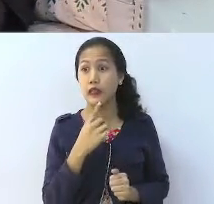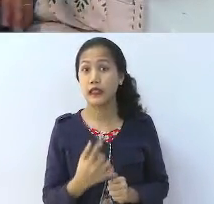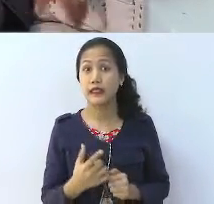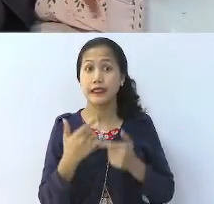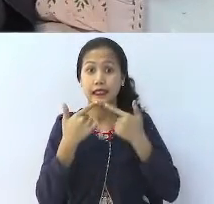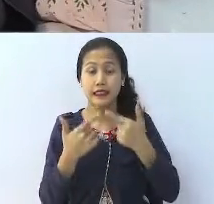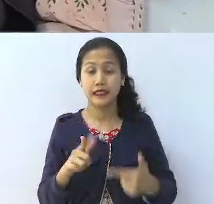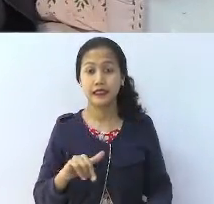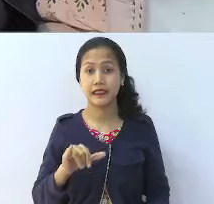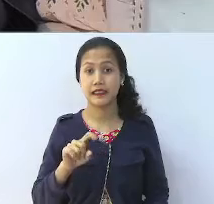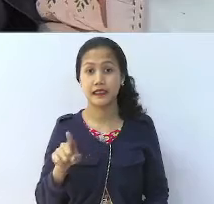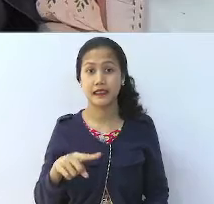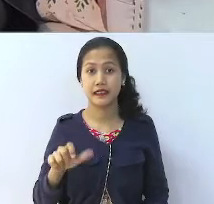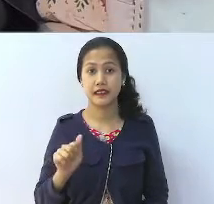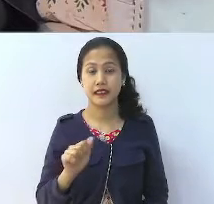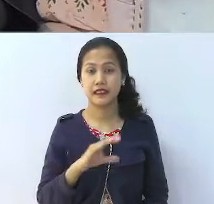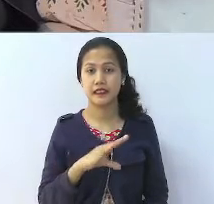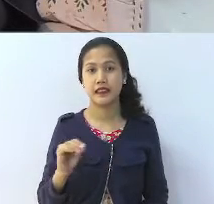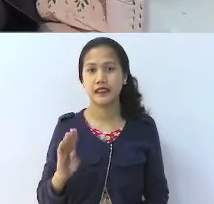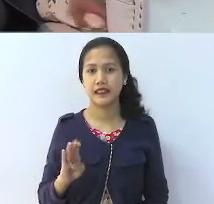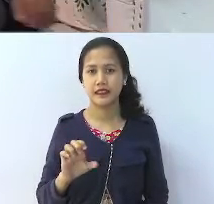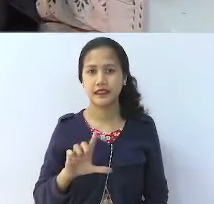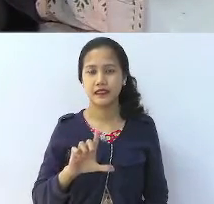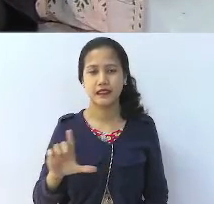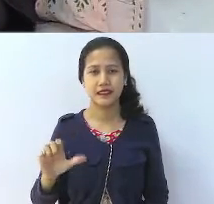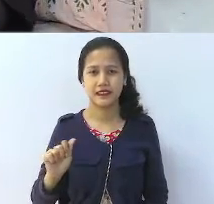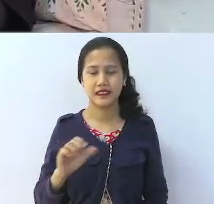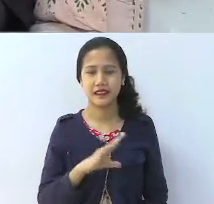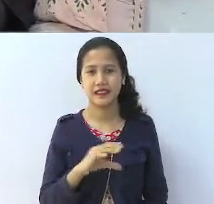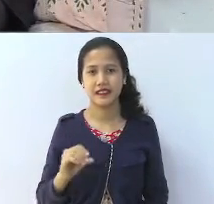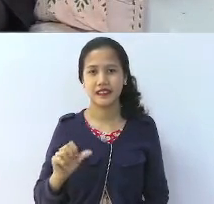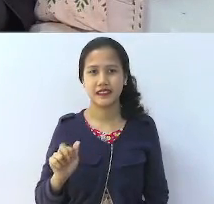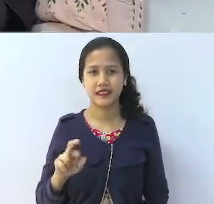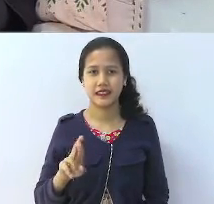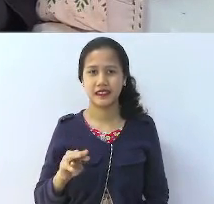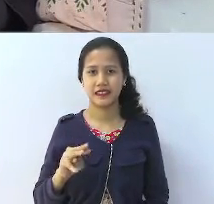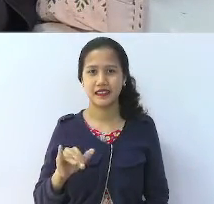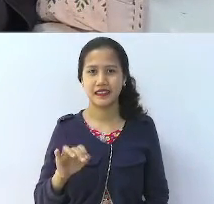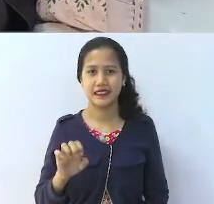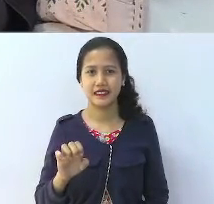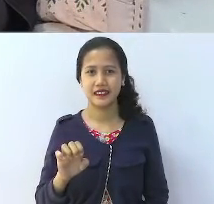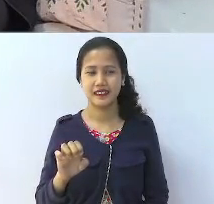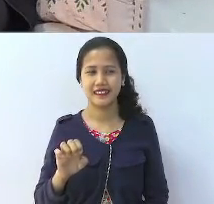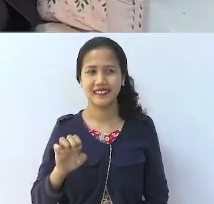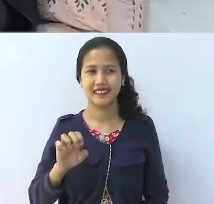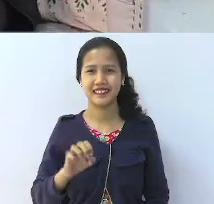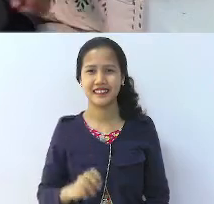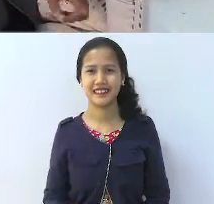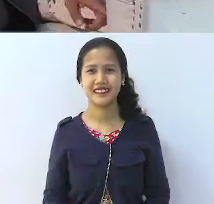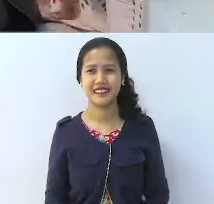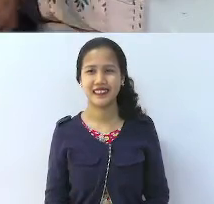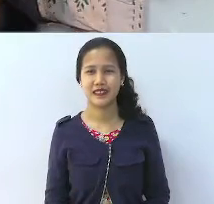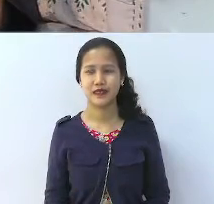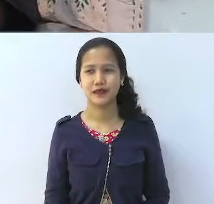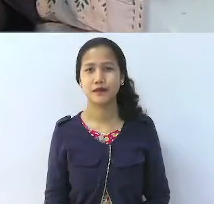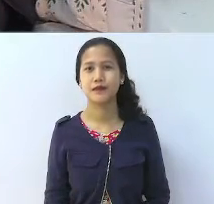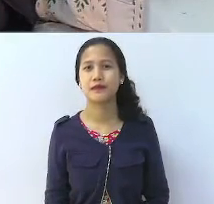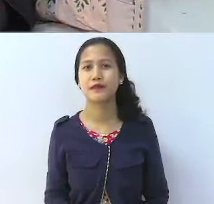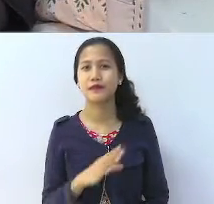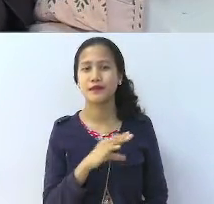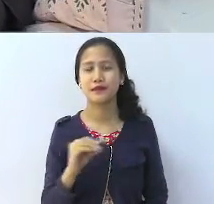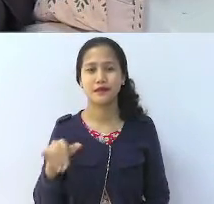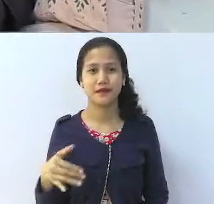natin ngayong umagang ito. Sige, ma'am. Julie, simulan mo. Nawala. Nawala. Yan ang sinasabi ko. Nandito na po si